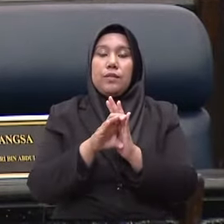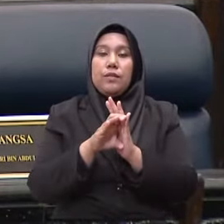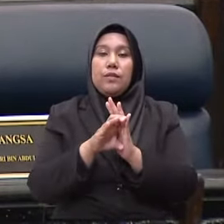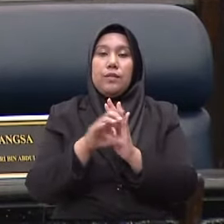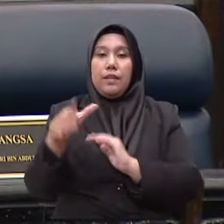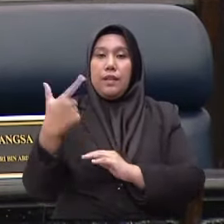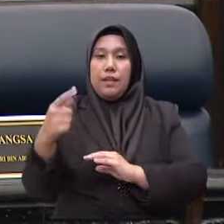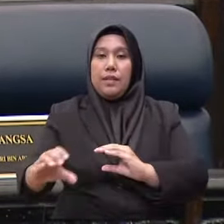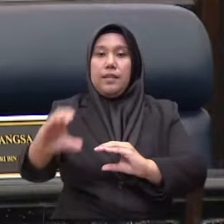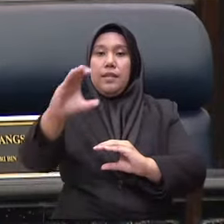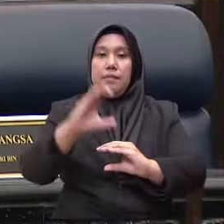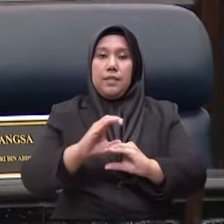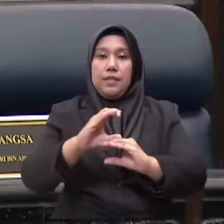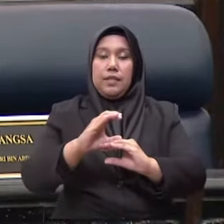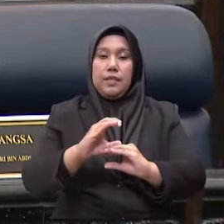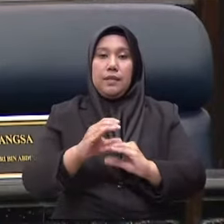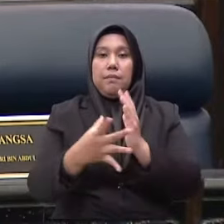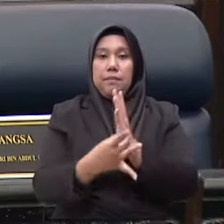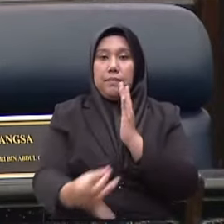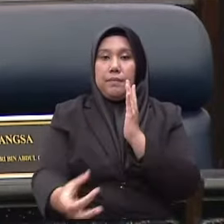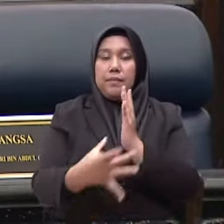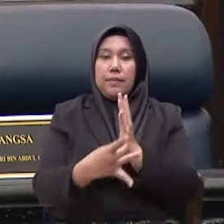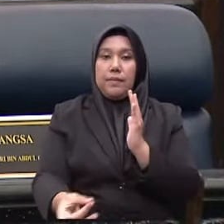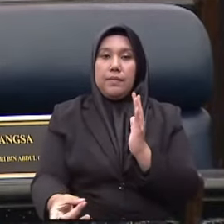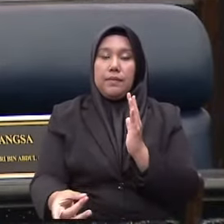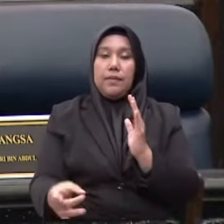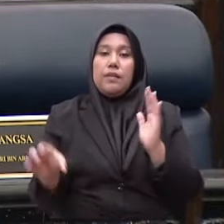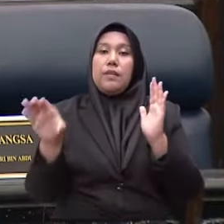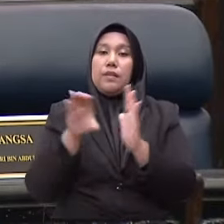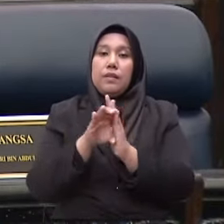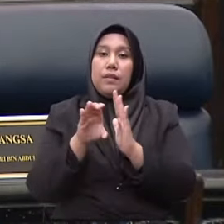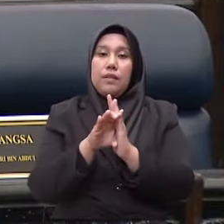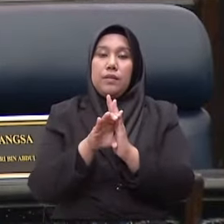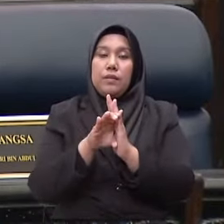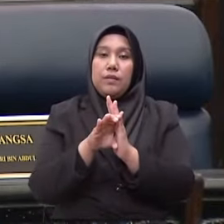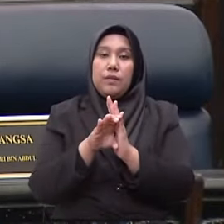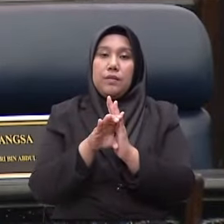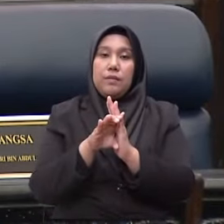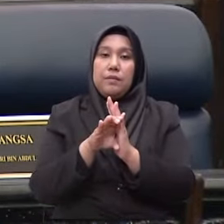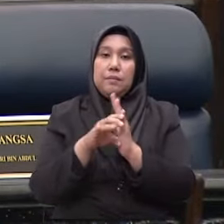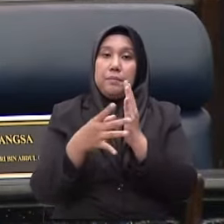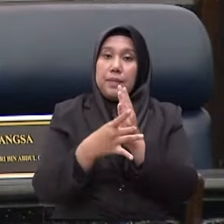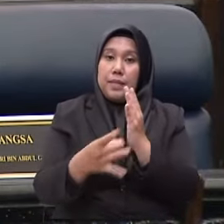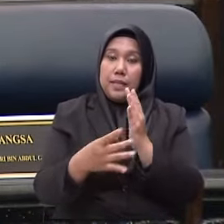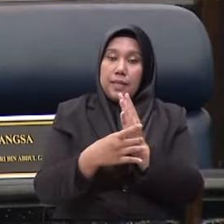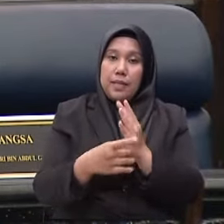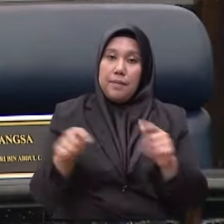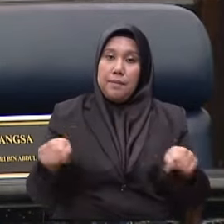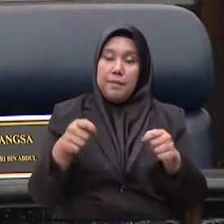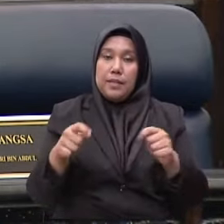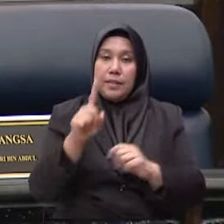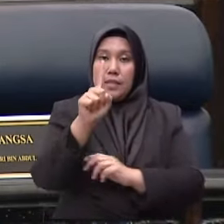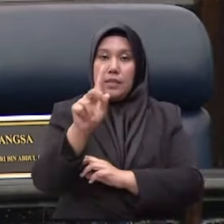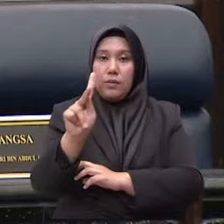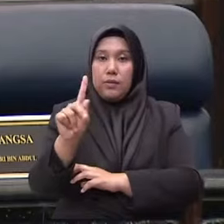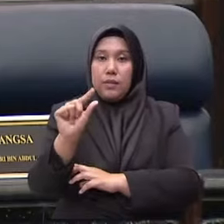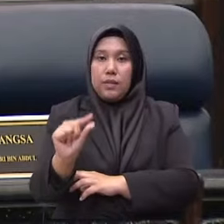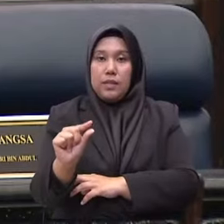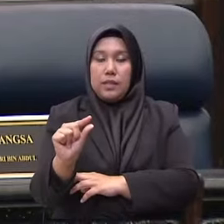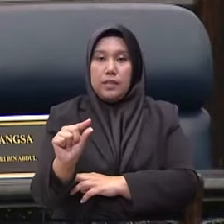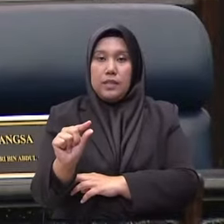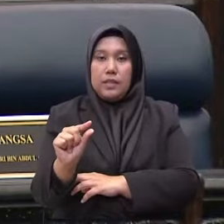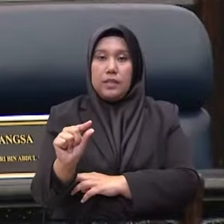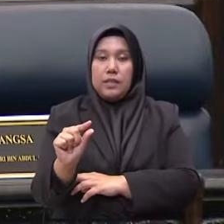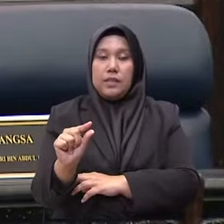minyak saya inat memberitahu contoh subsidi minyak paket 1 Kg Yang kerajaan Salurkan